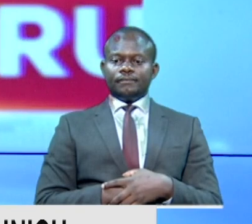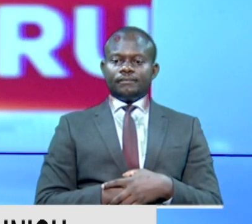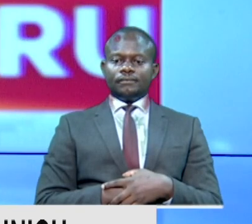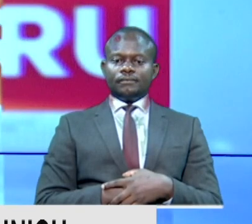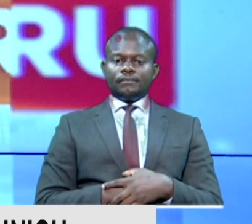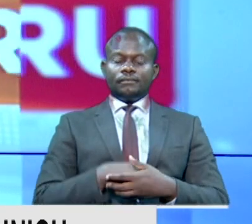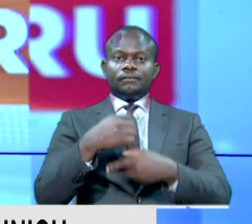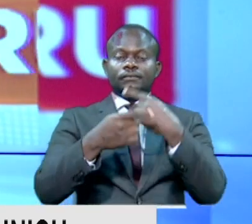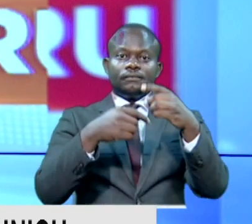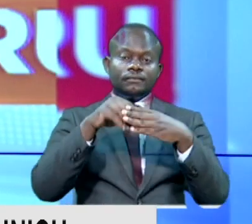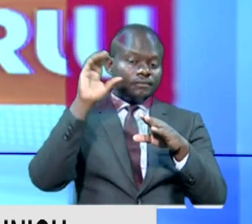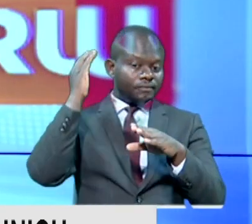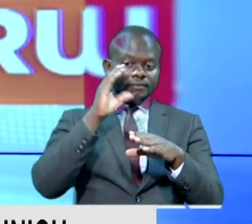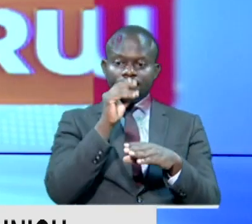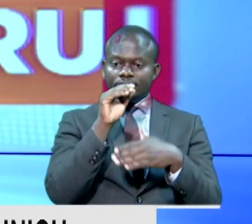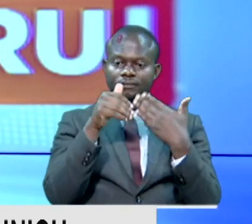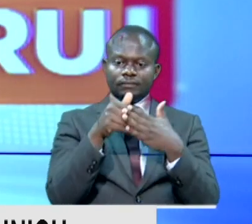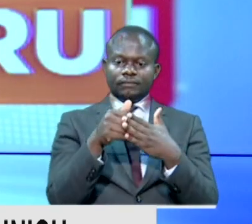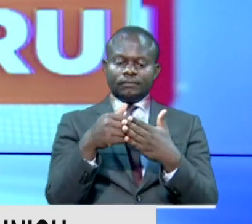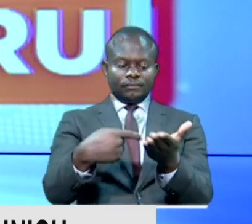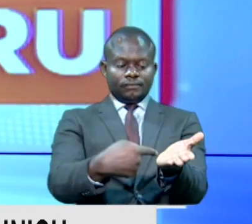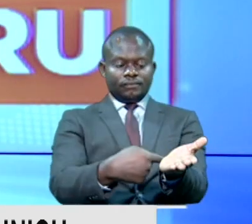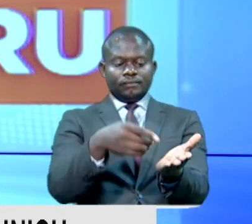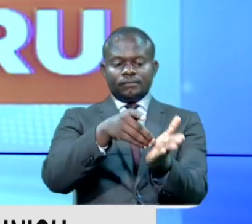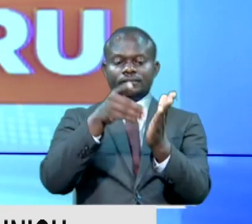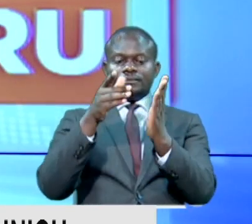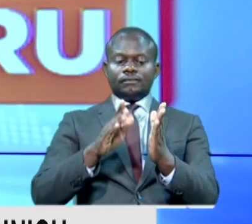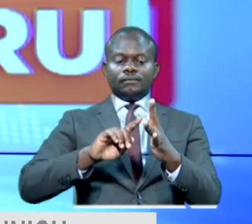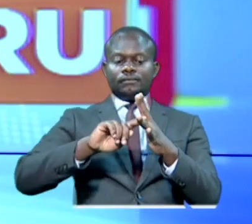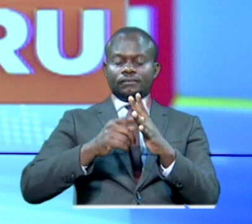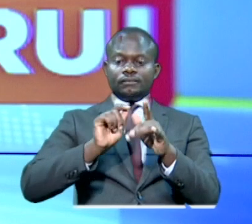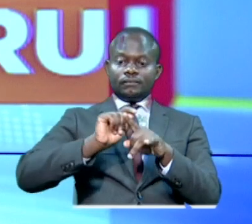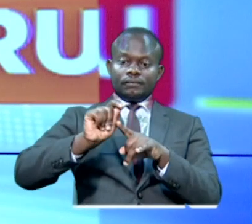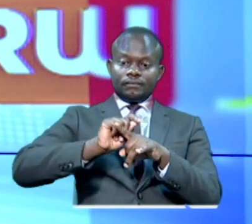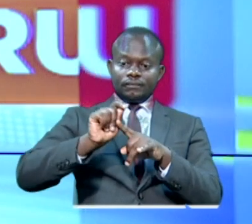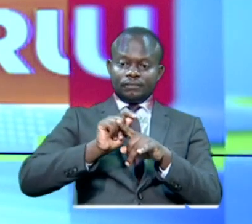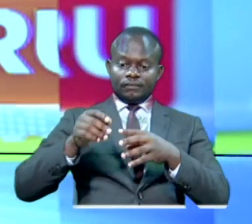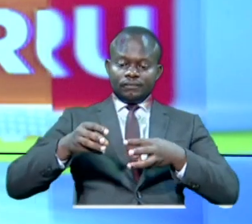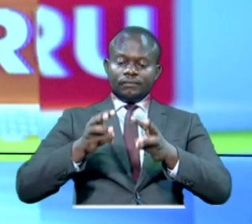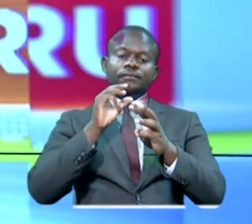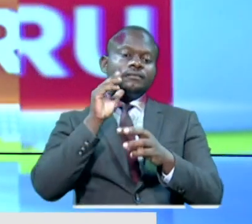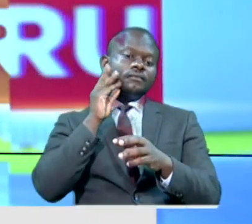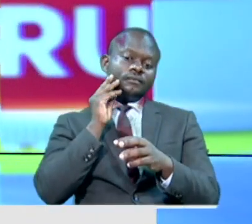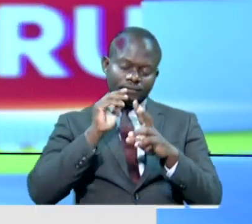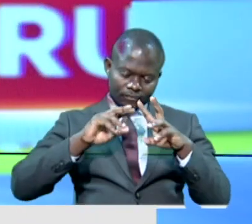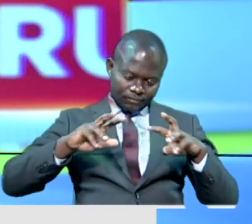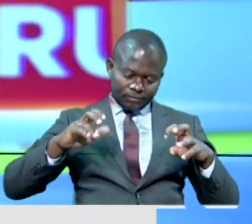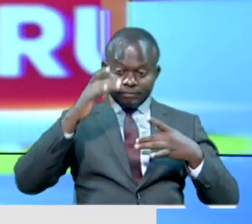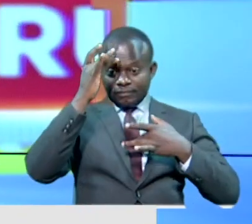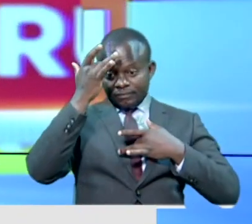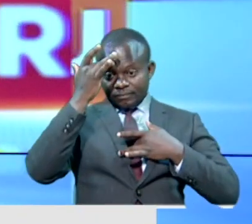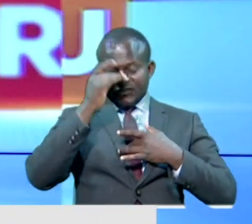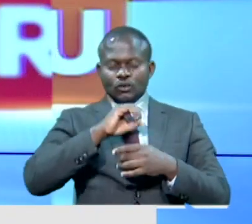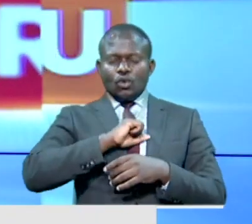reka dukomereza amakuru avugwa mu buvuzi abaganga batangiye guhugurwa ku buryo butamenyerewe bwo gusuzuma indwara